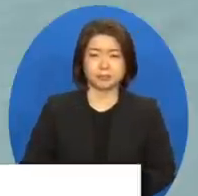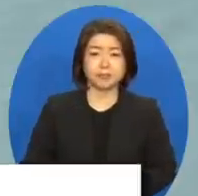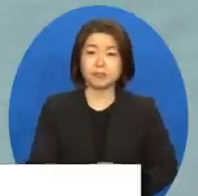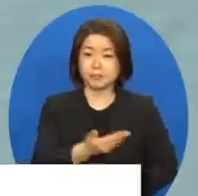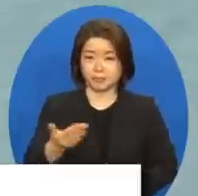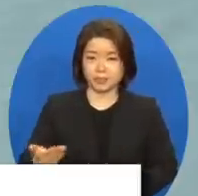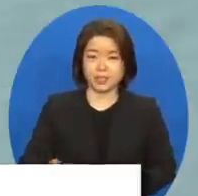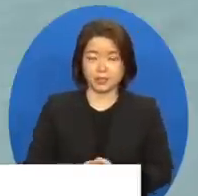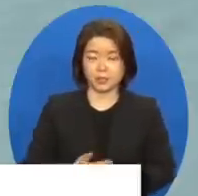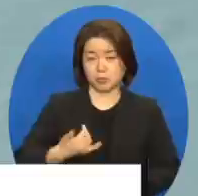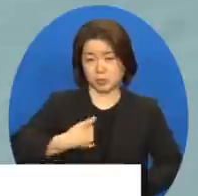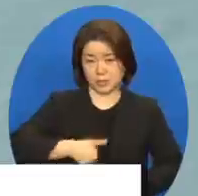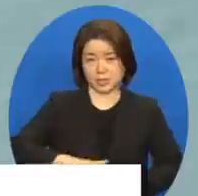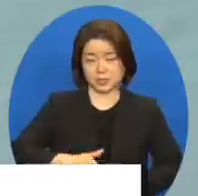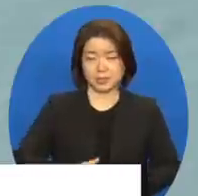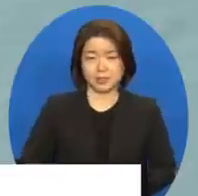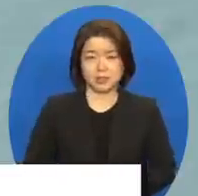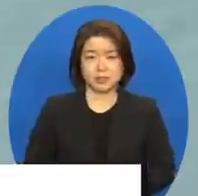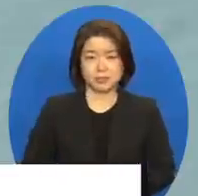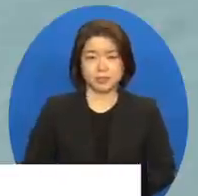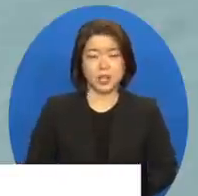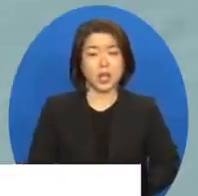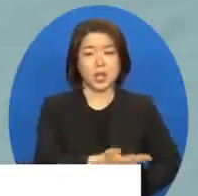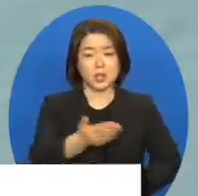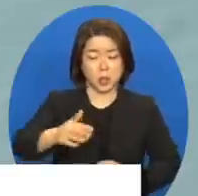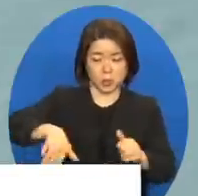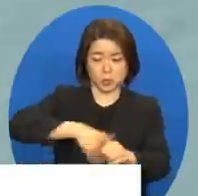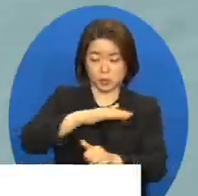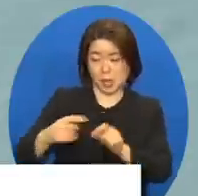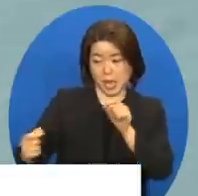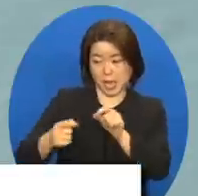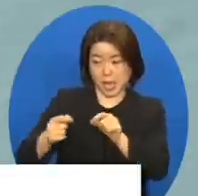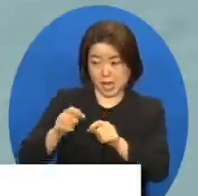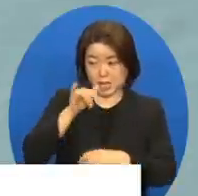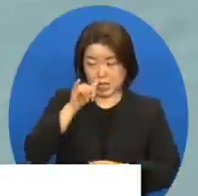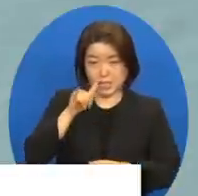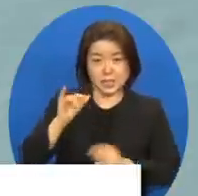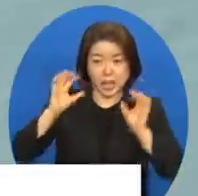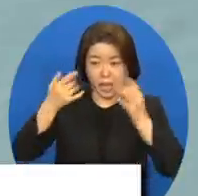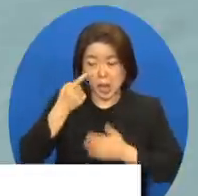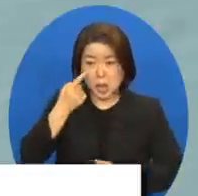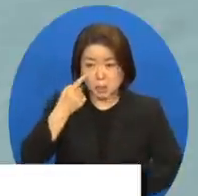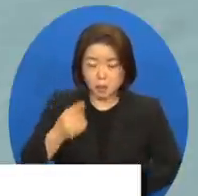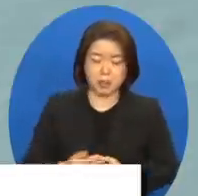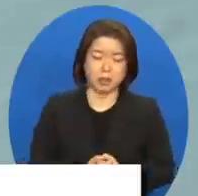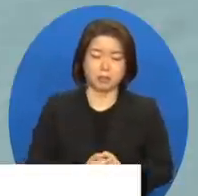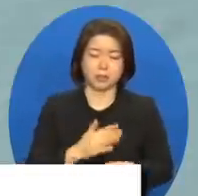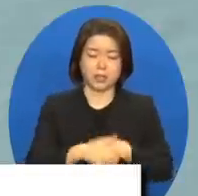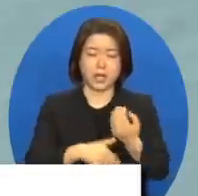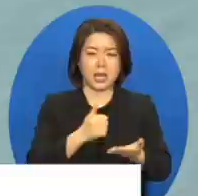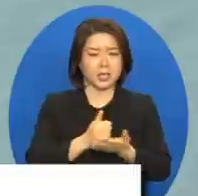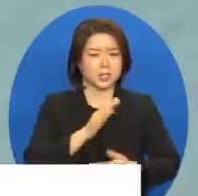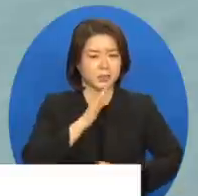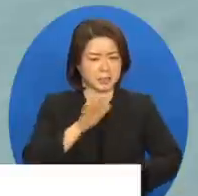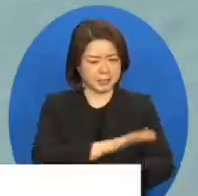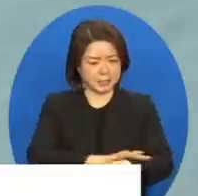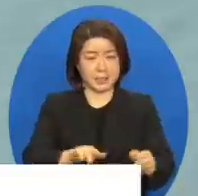여러분, 여러분의 자녀들 또 여러분 주변에 가까이 보는 아이들이 하나님을 정말